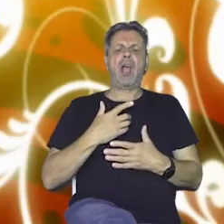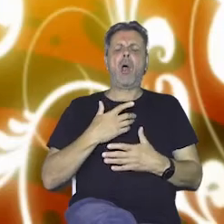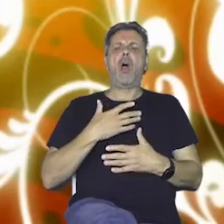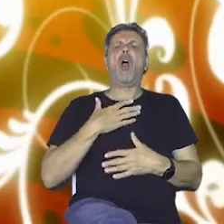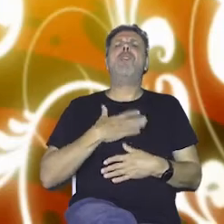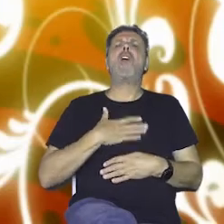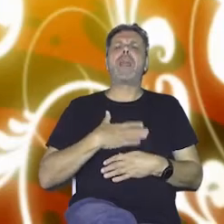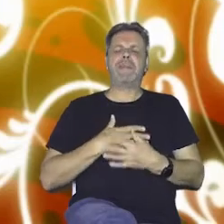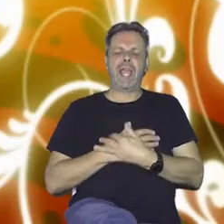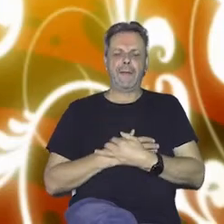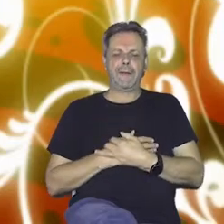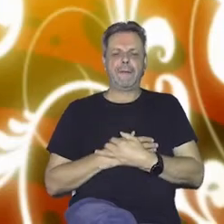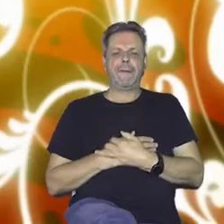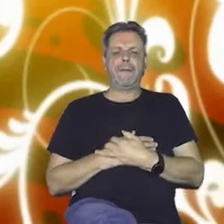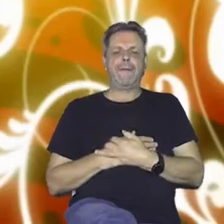Da.